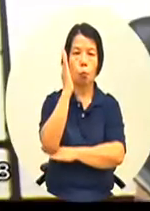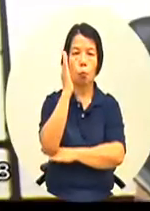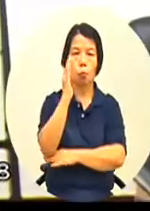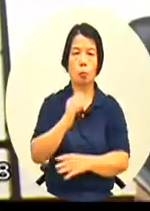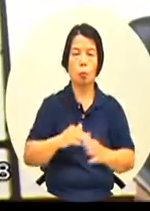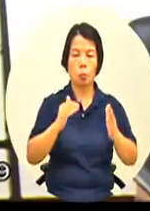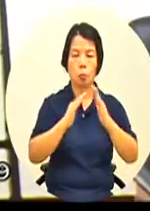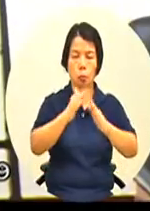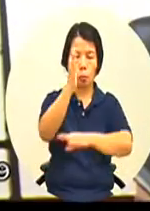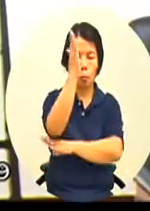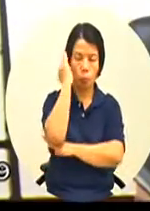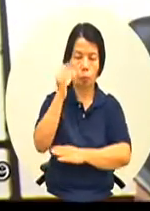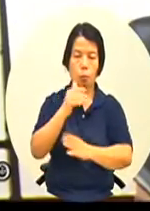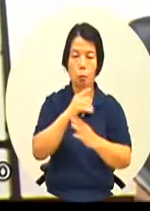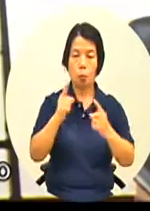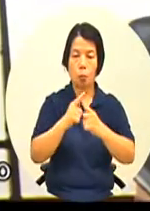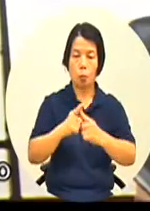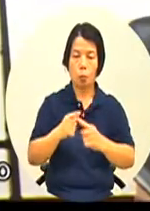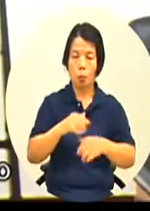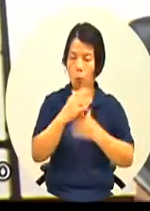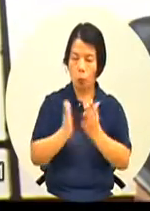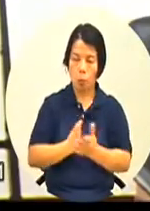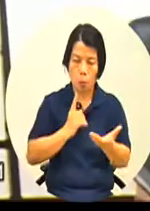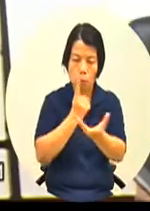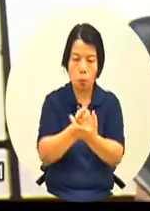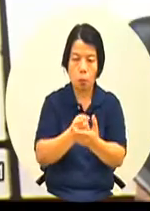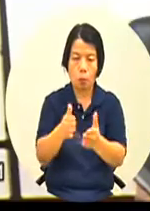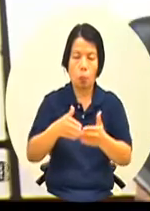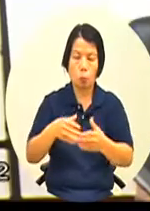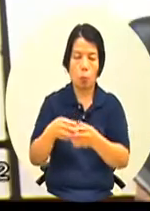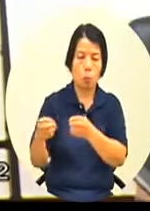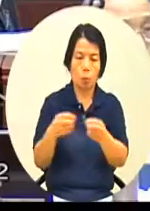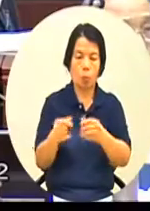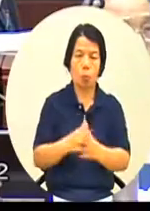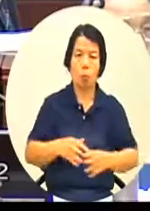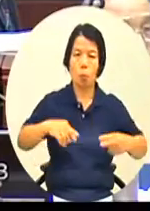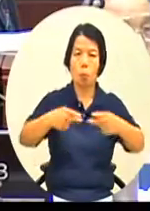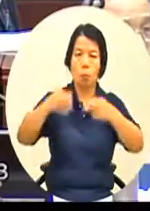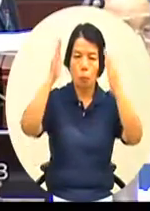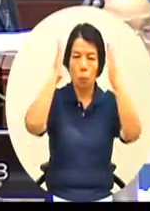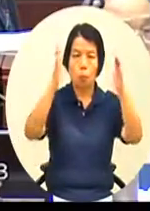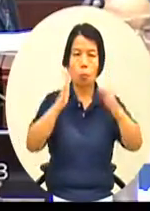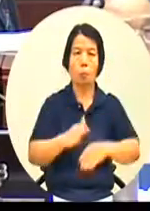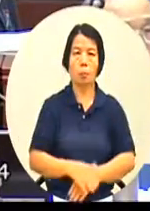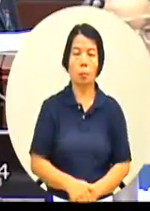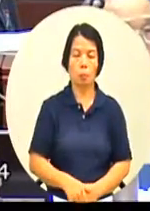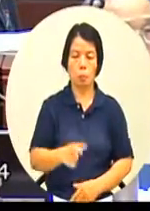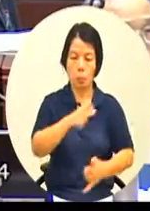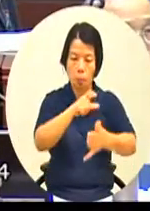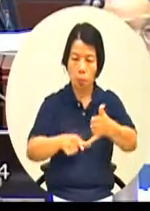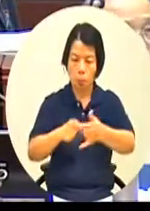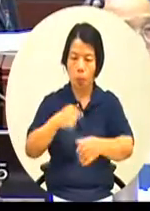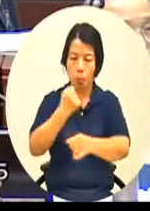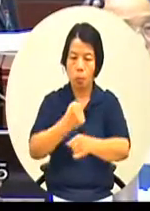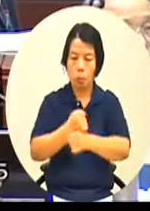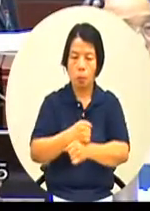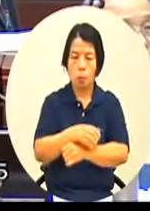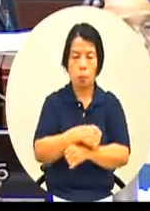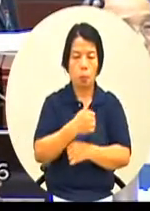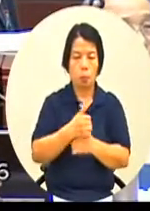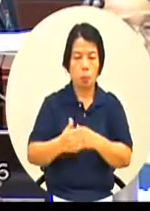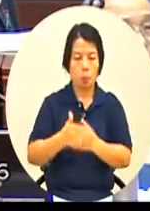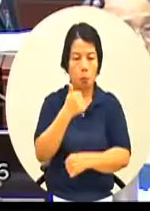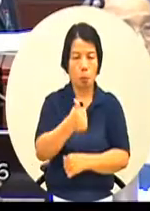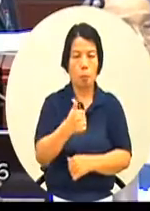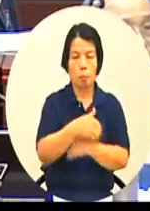加入这个。 对，有一个阶段要 共识形成的阶段， 修正那个这个把那个案子弄得更可行的那一阶段，我们的